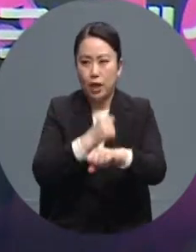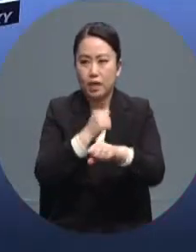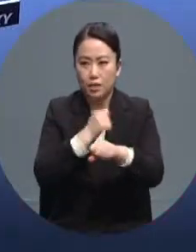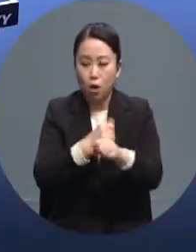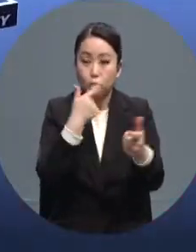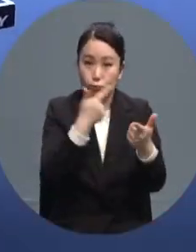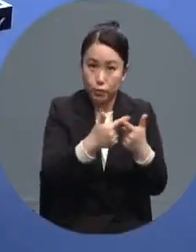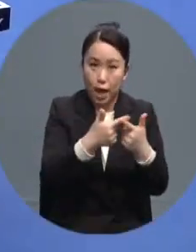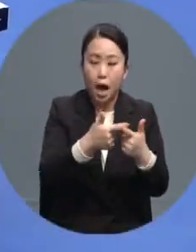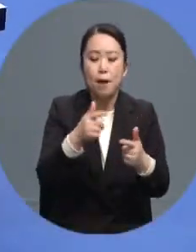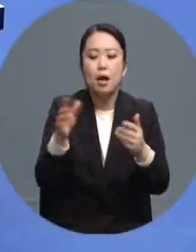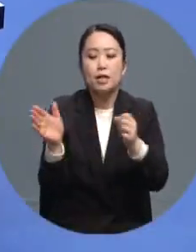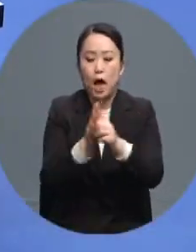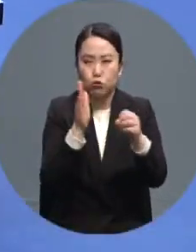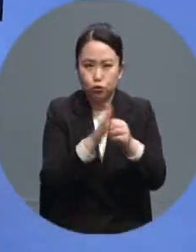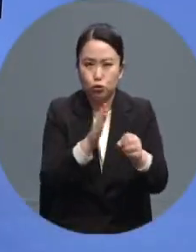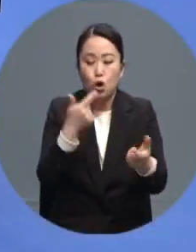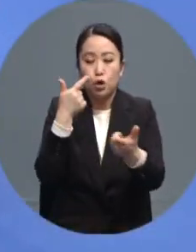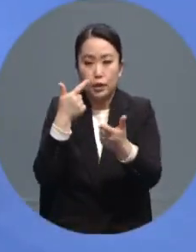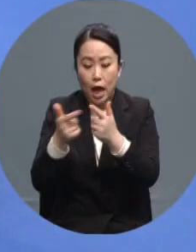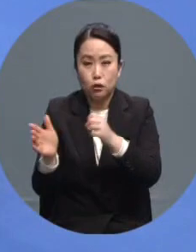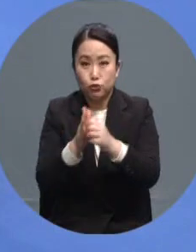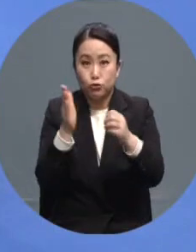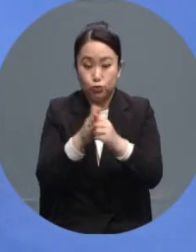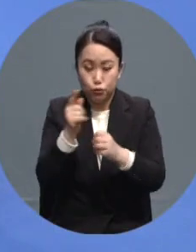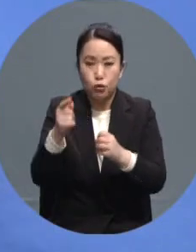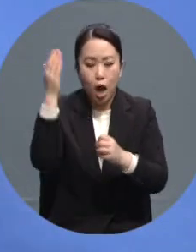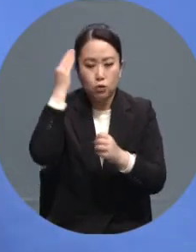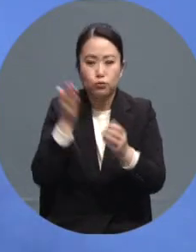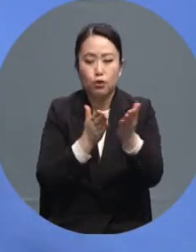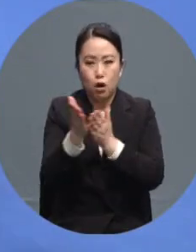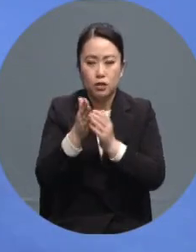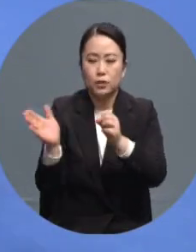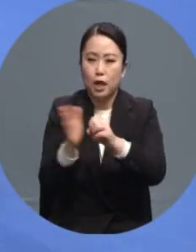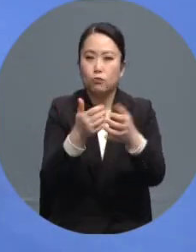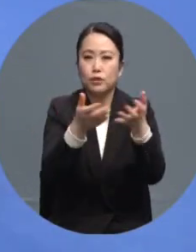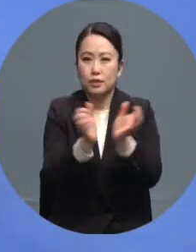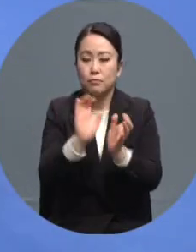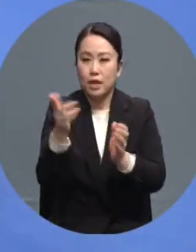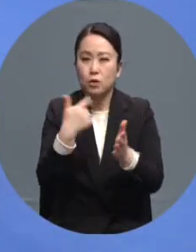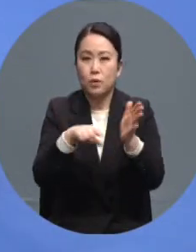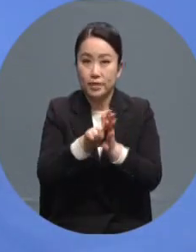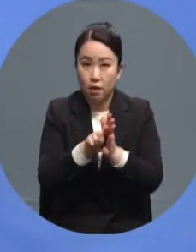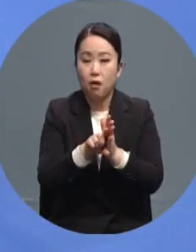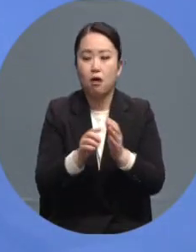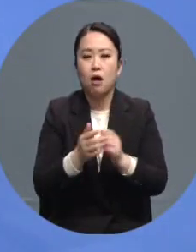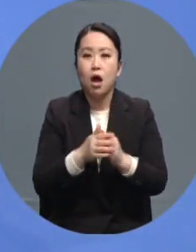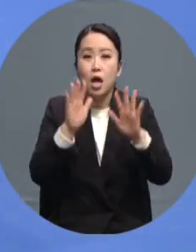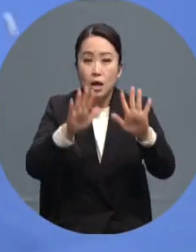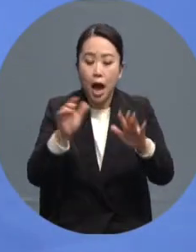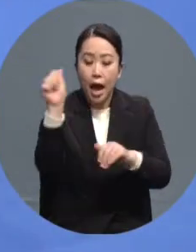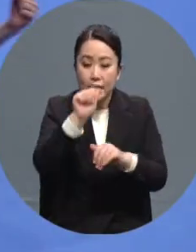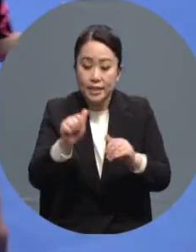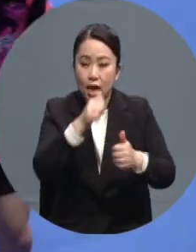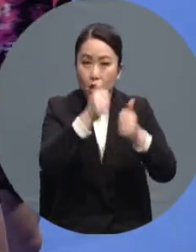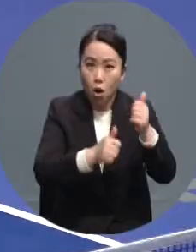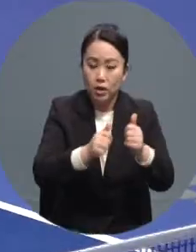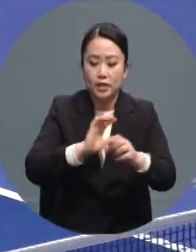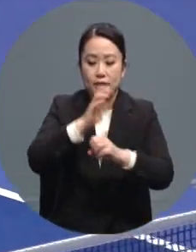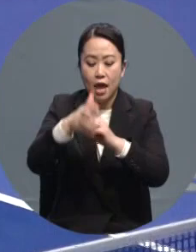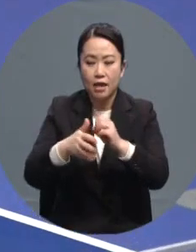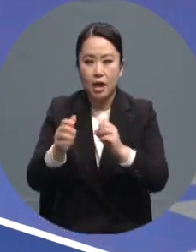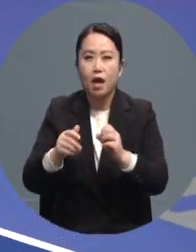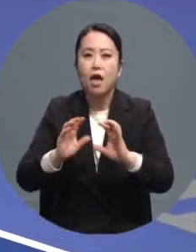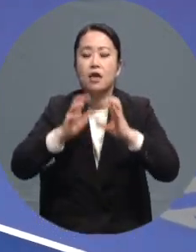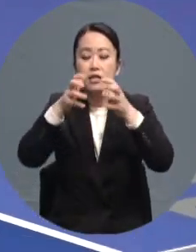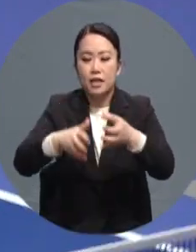될 수 있도록. 특히 올해와 내년에는 아시아 선수권 대회와 세계 선수권 대회가 잇따라 한국에서 열릴 예정이어서 탁구계의